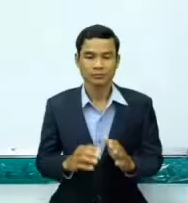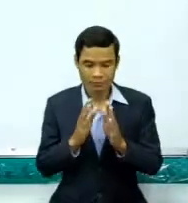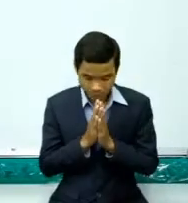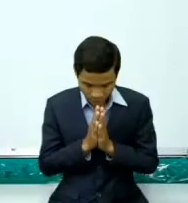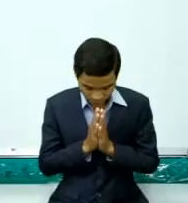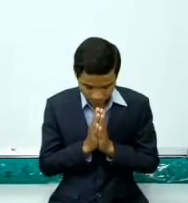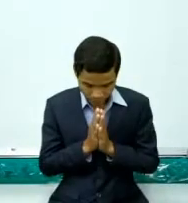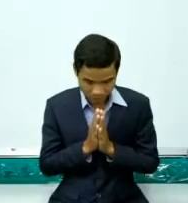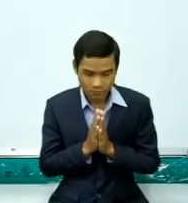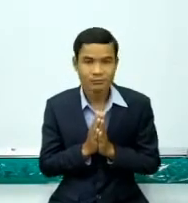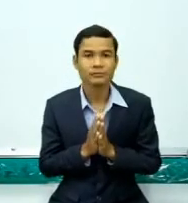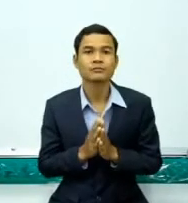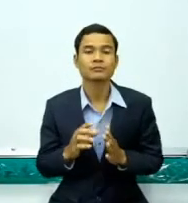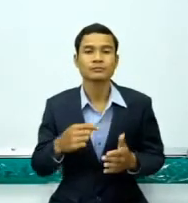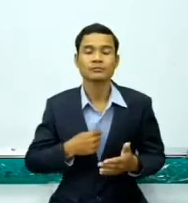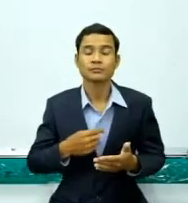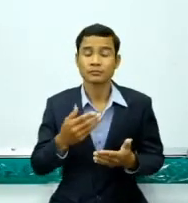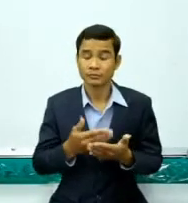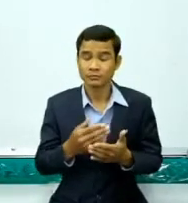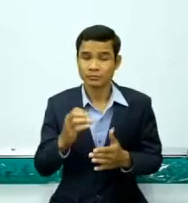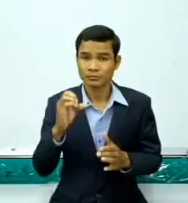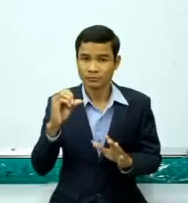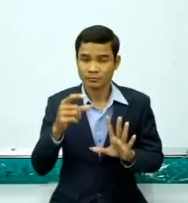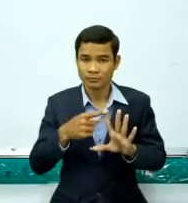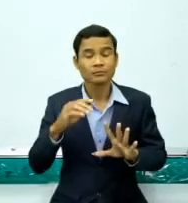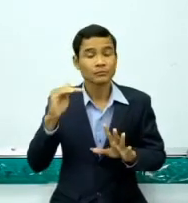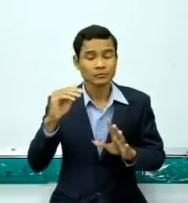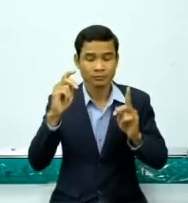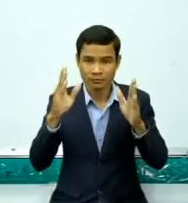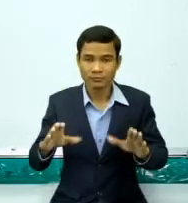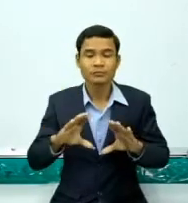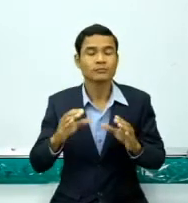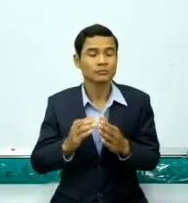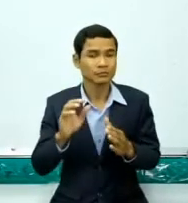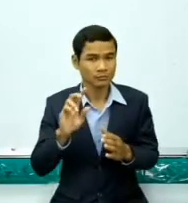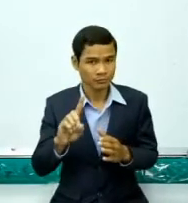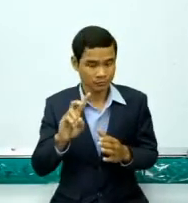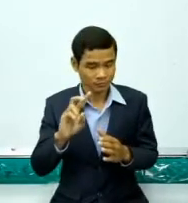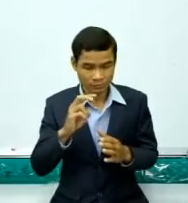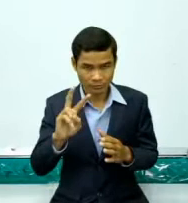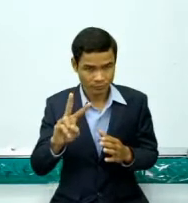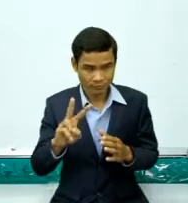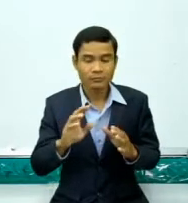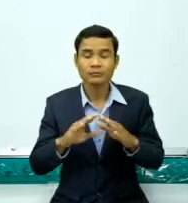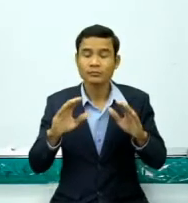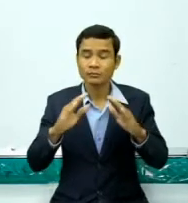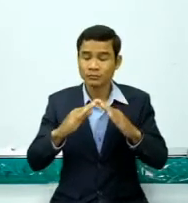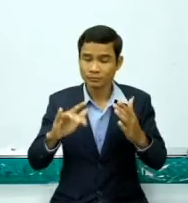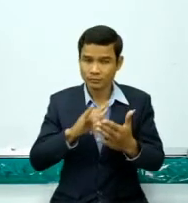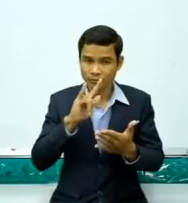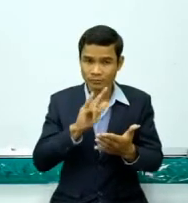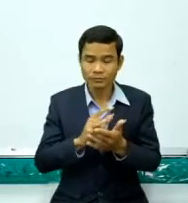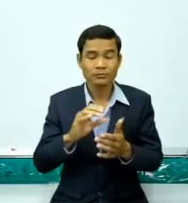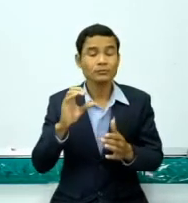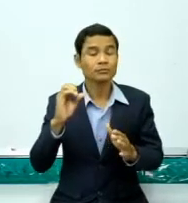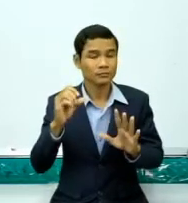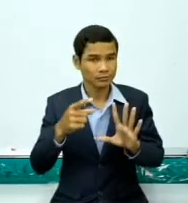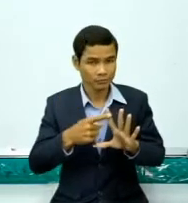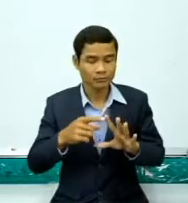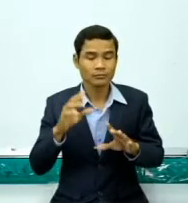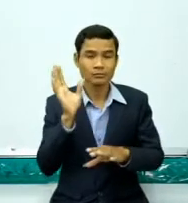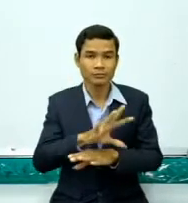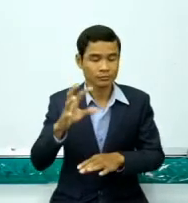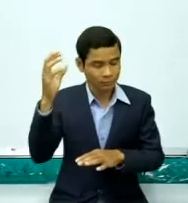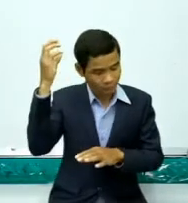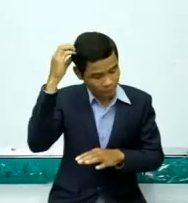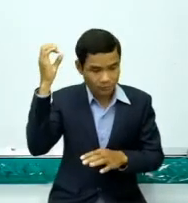Xong cơ đội chúm rịp xua, nên khiến chúm mùa nhà em sợ đà lý, chỉ cơ đội mùa riêng thân ạ tì bí, nên sẽ là bà thông sạc xa của mình lý tụ bến khát đồng bông